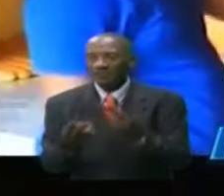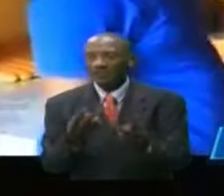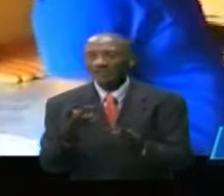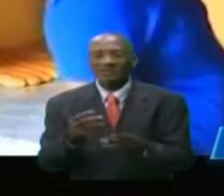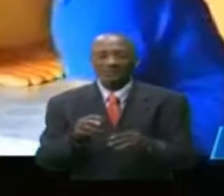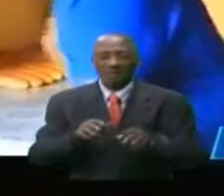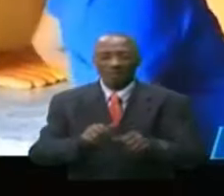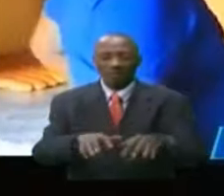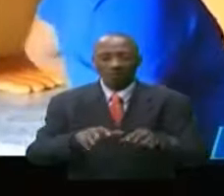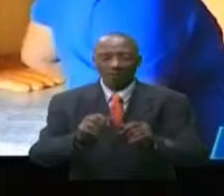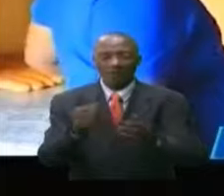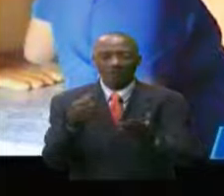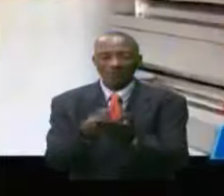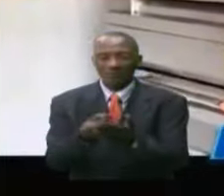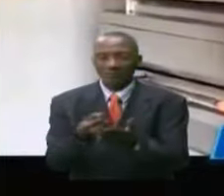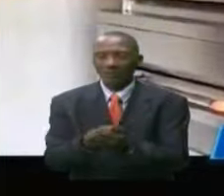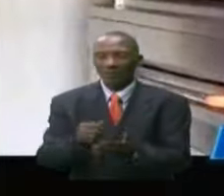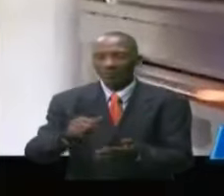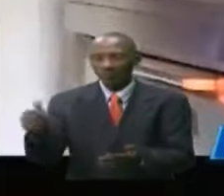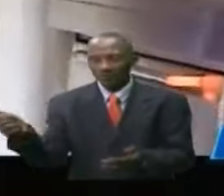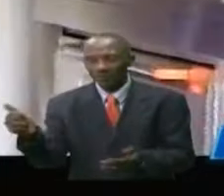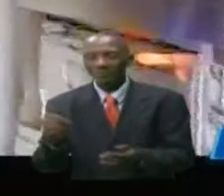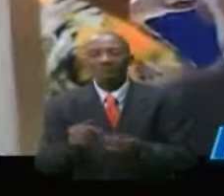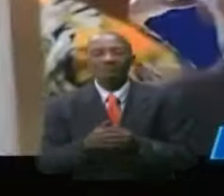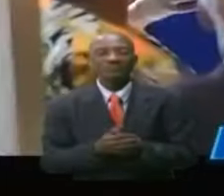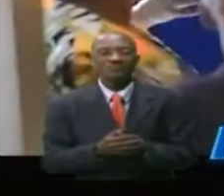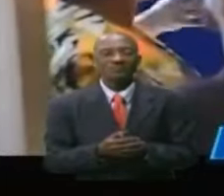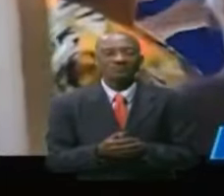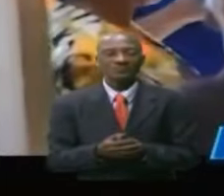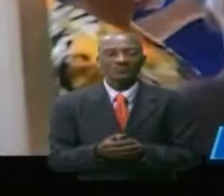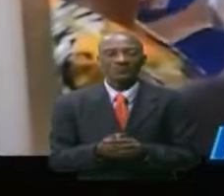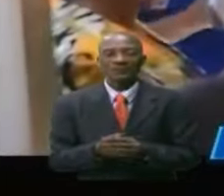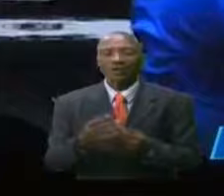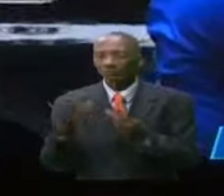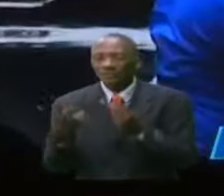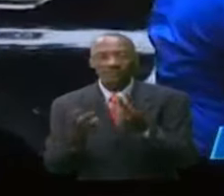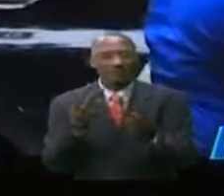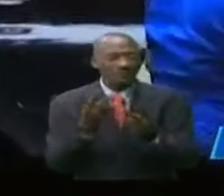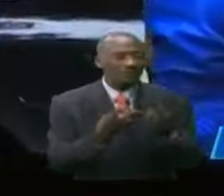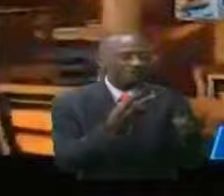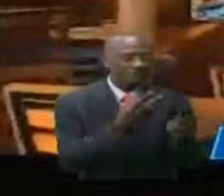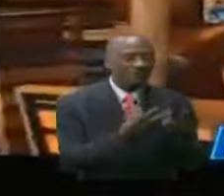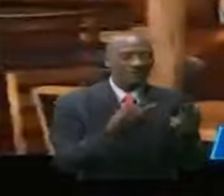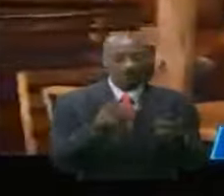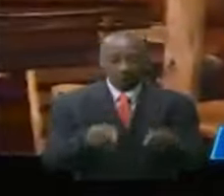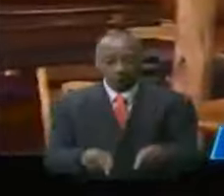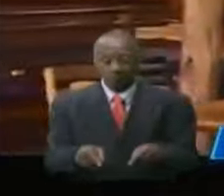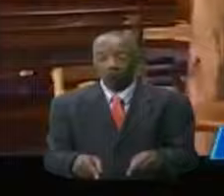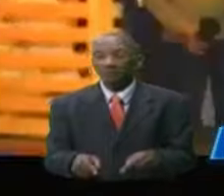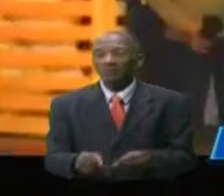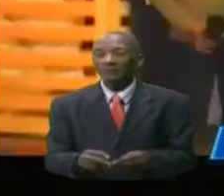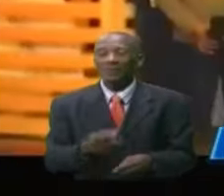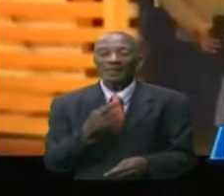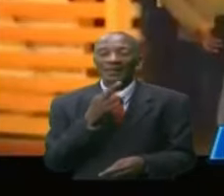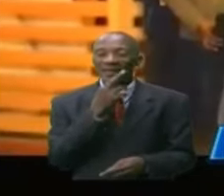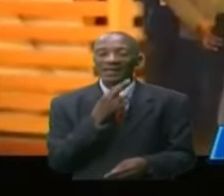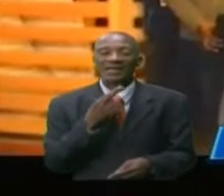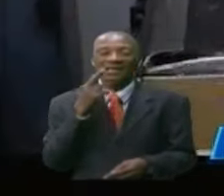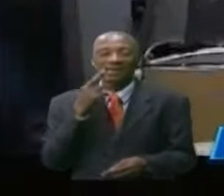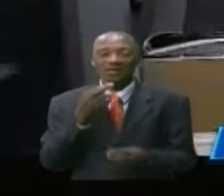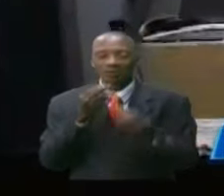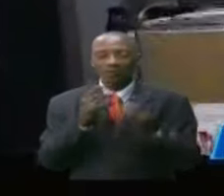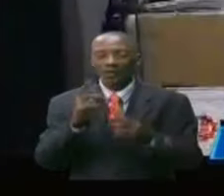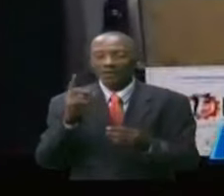boulangerie Sissi Bakery. Le point de chute pour cette première journée aura été le restaurant 1BM de